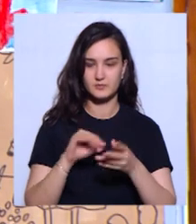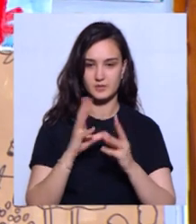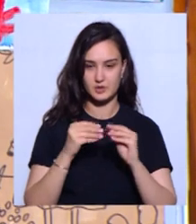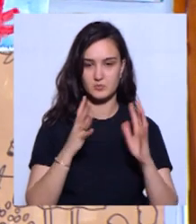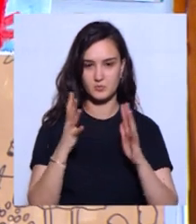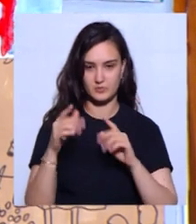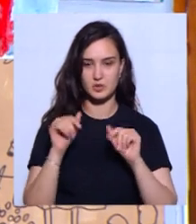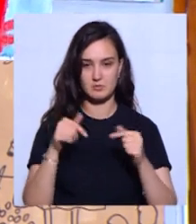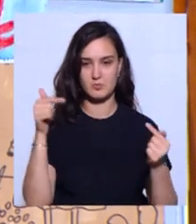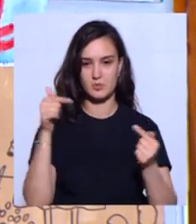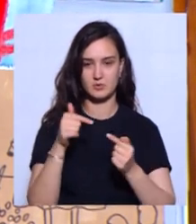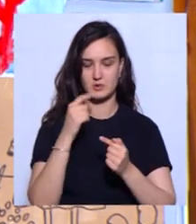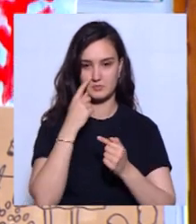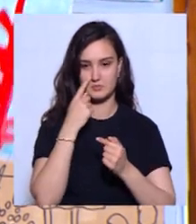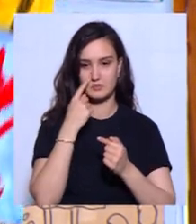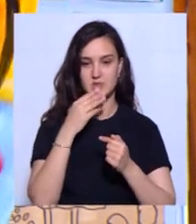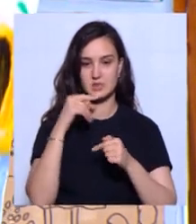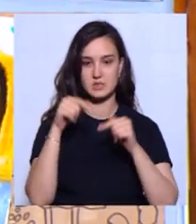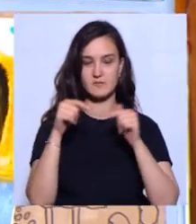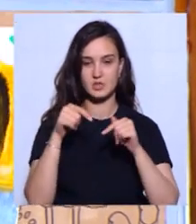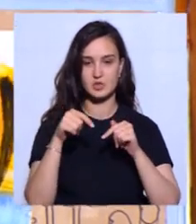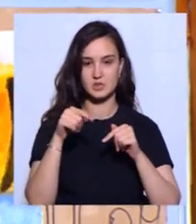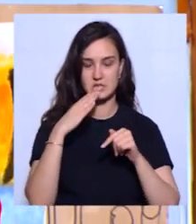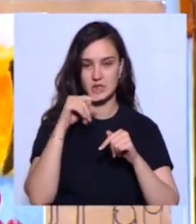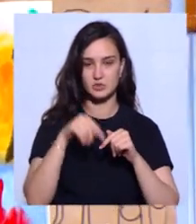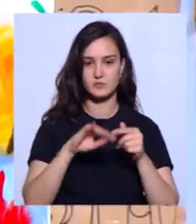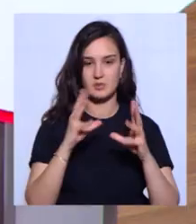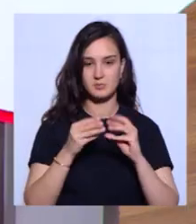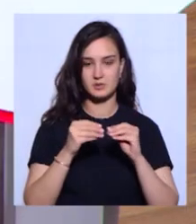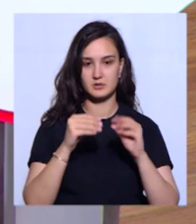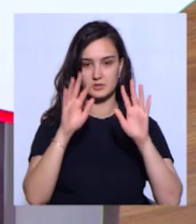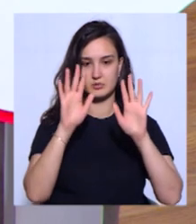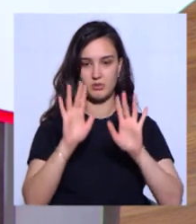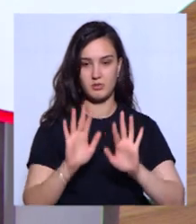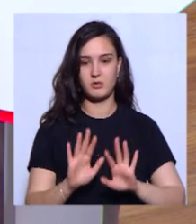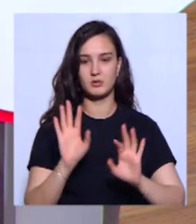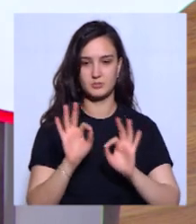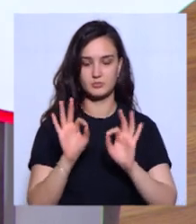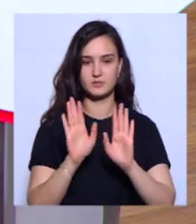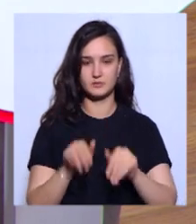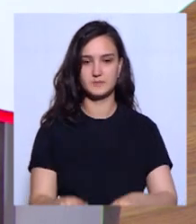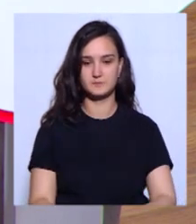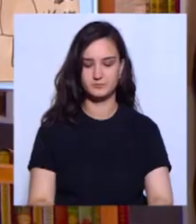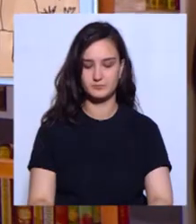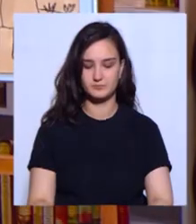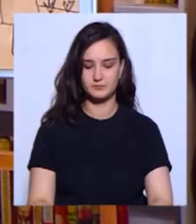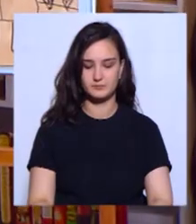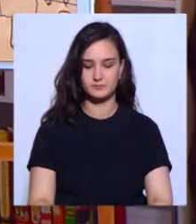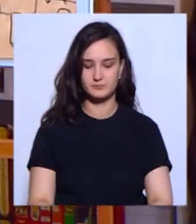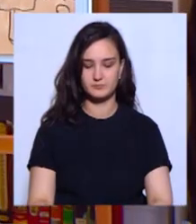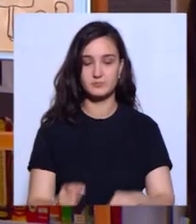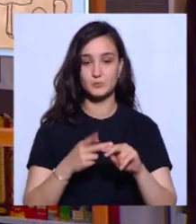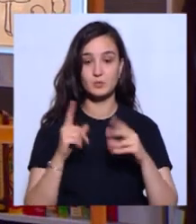კიდევაც, ეს ხო წყლის ქვეშ ხდება და ყველაფერი ჩამოიყვანთა. იმიტომ რომ ველია,